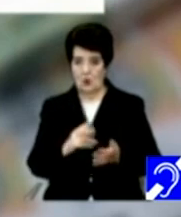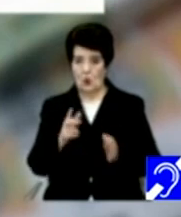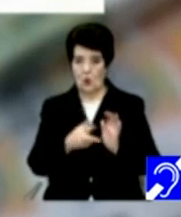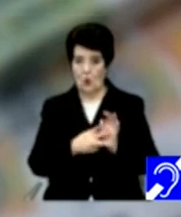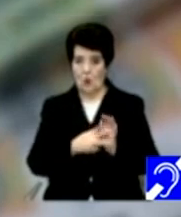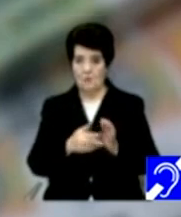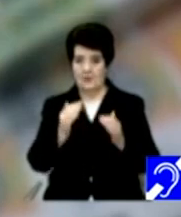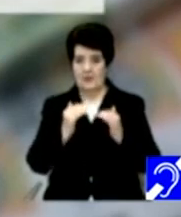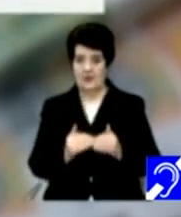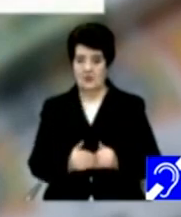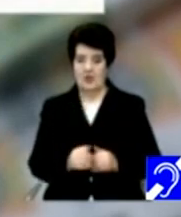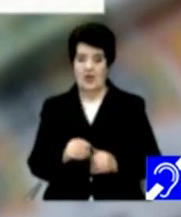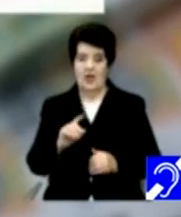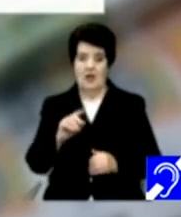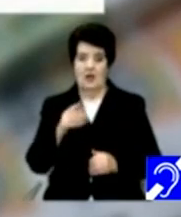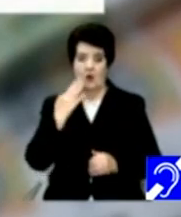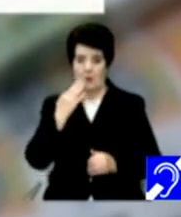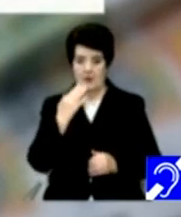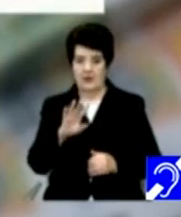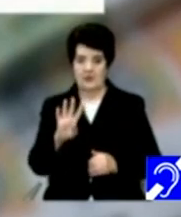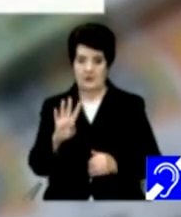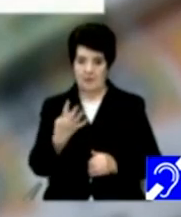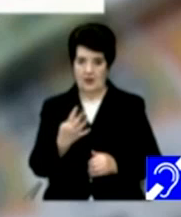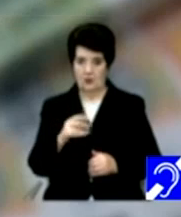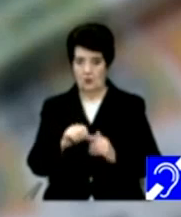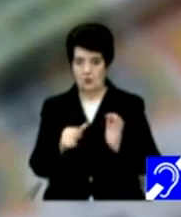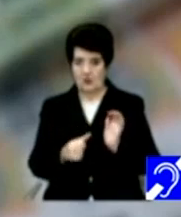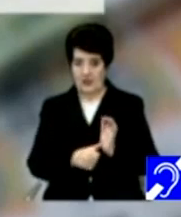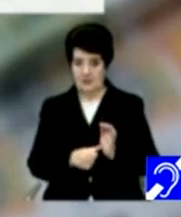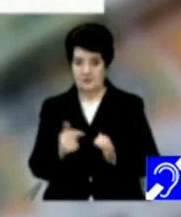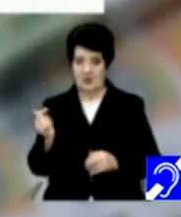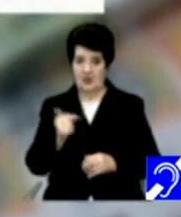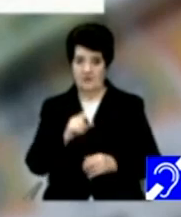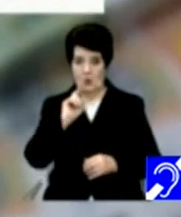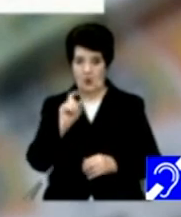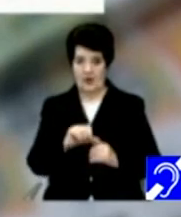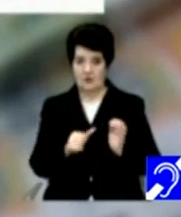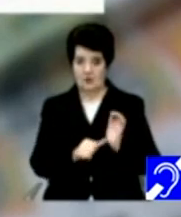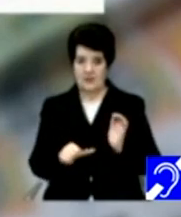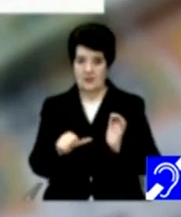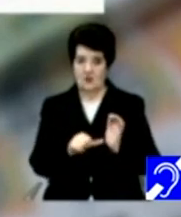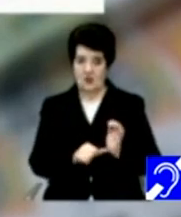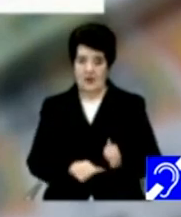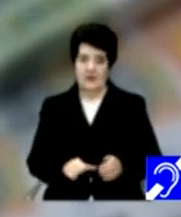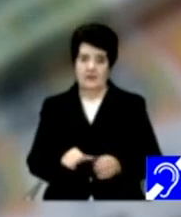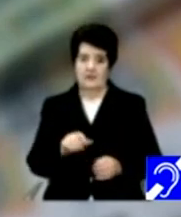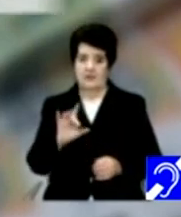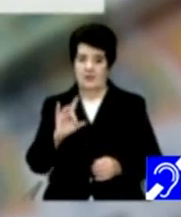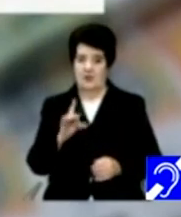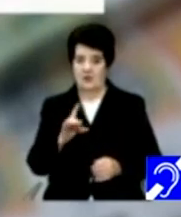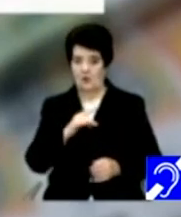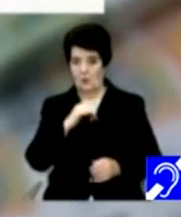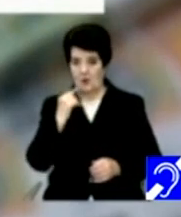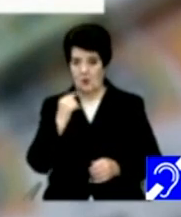în descreștere. Leul românesc se va cota la 4,16 bani, iar hrivna ucraineană la 66 de bani. Rubla rusească se